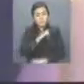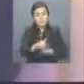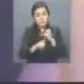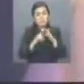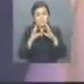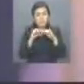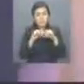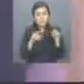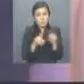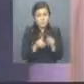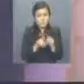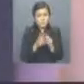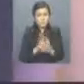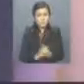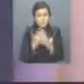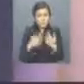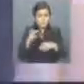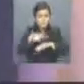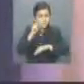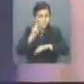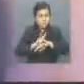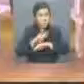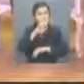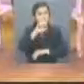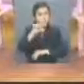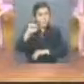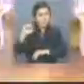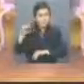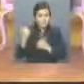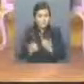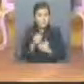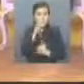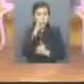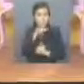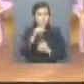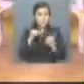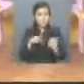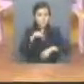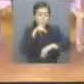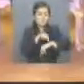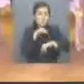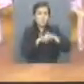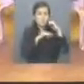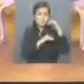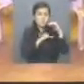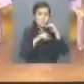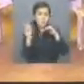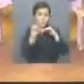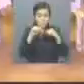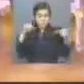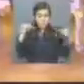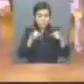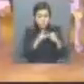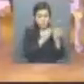ยในส่วนของประธานสภาผู้แทนราษฎรค่ะก็ออกมาระบุถึงกรอบเวลานะคะในการที่จะพิจารณาพระราชกำหนดทั้ง2